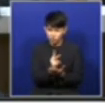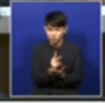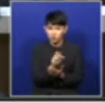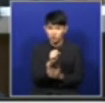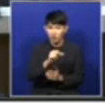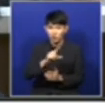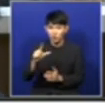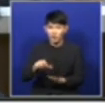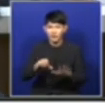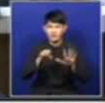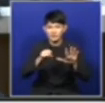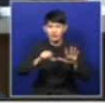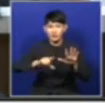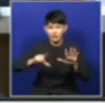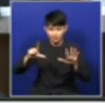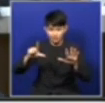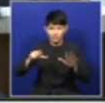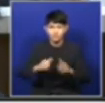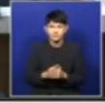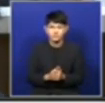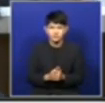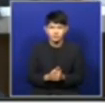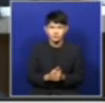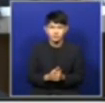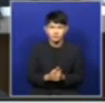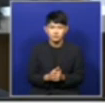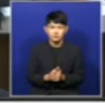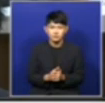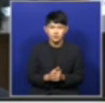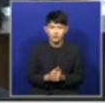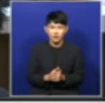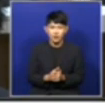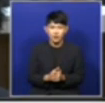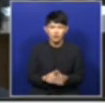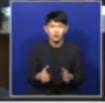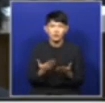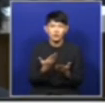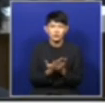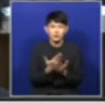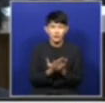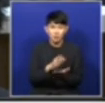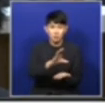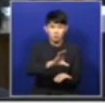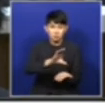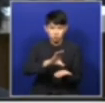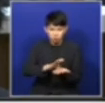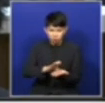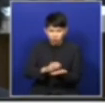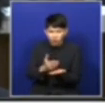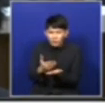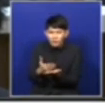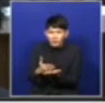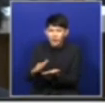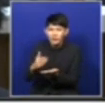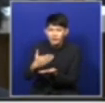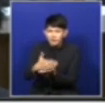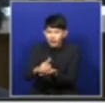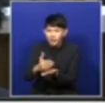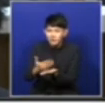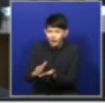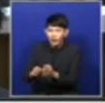น 500,000 ล้านนี้ไปแล้วไปปล่อยต่อให้กับผู้ประกอบการรายเล็กที่ไม่สามารถเข้าถึงแหล่งทุน